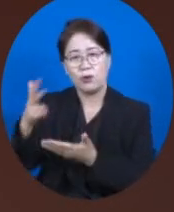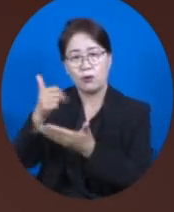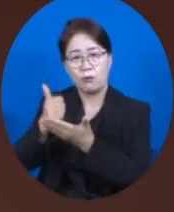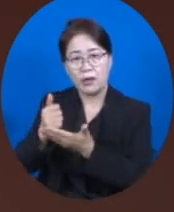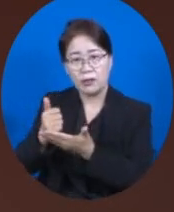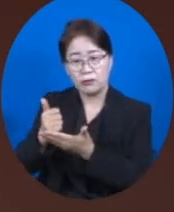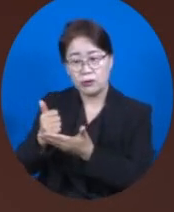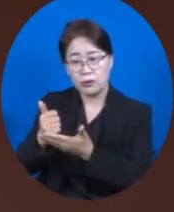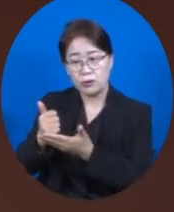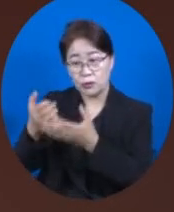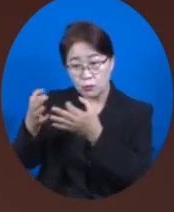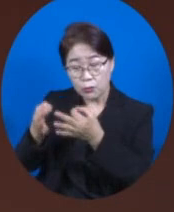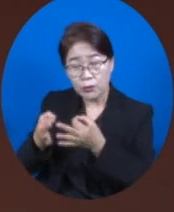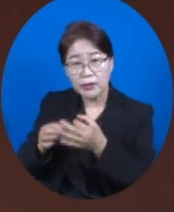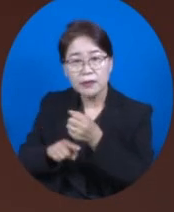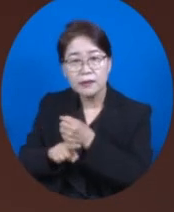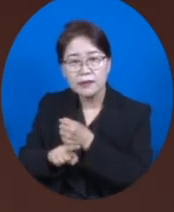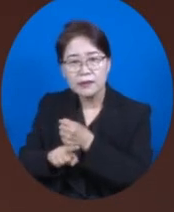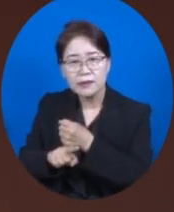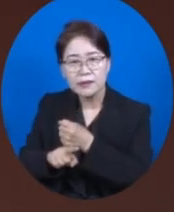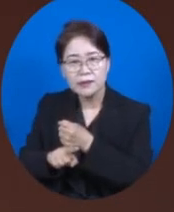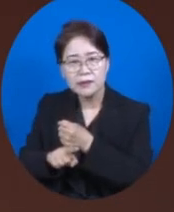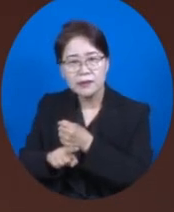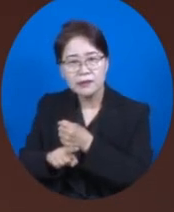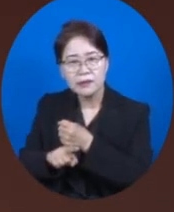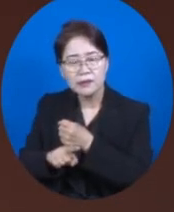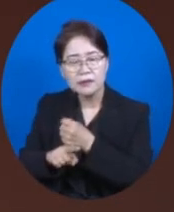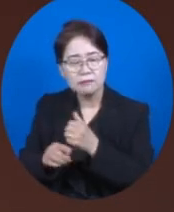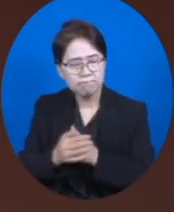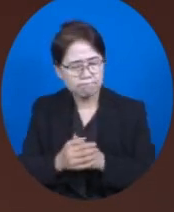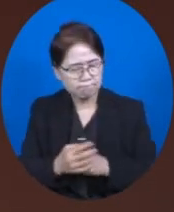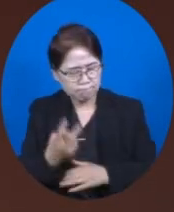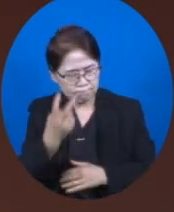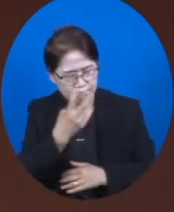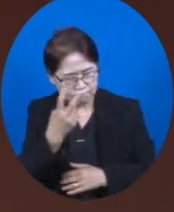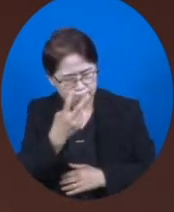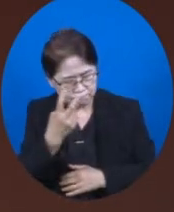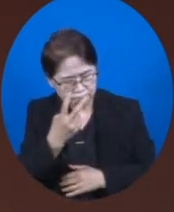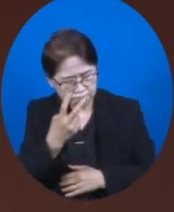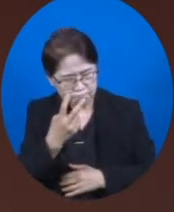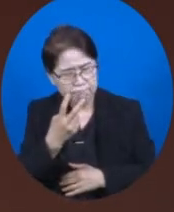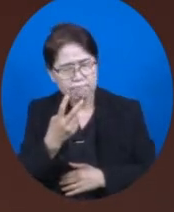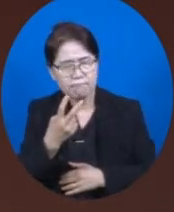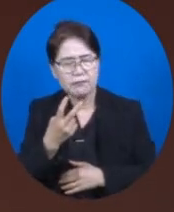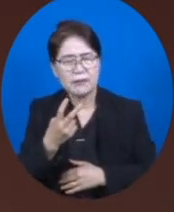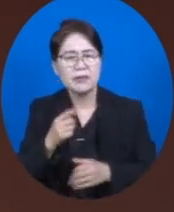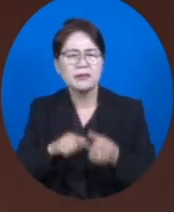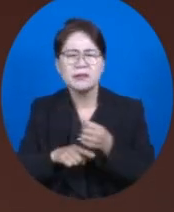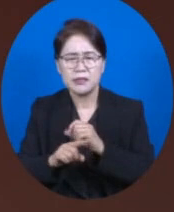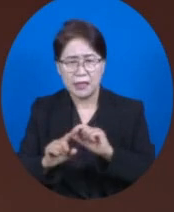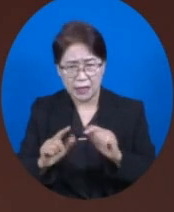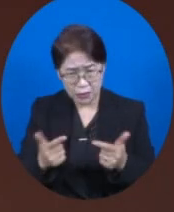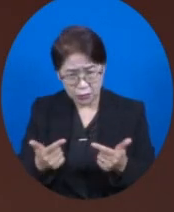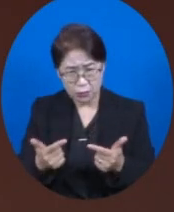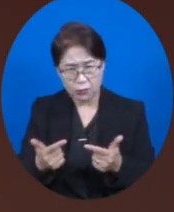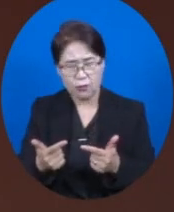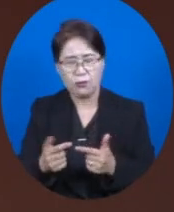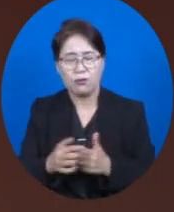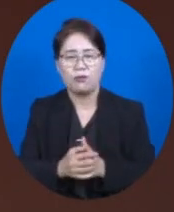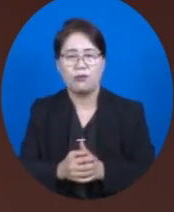여호와의 눈이 보고 있다는 것은 단순히 관찰하고 단순히 지켜보고 있다는 의미가 아닙니다